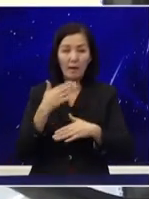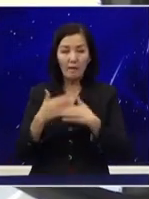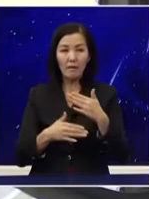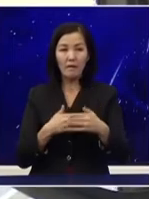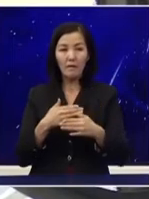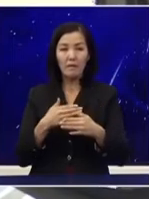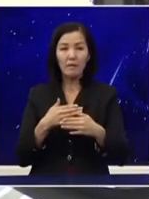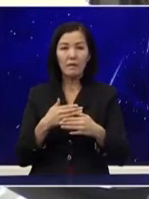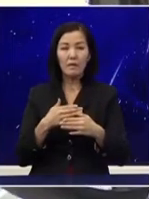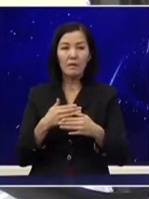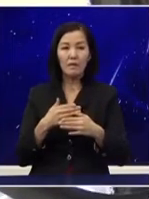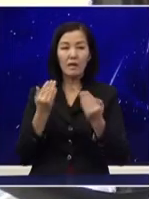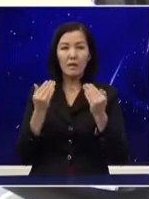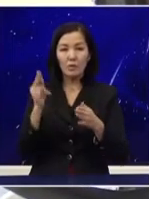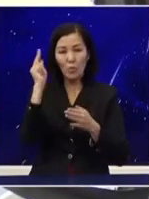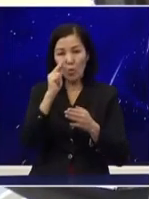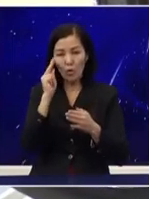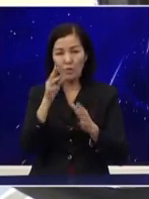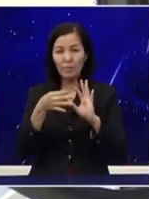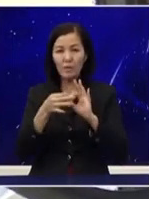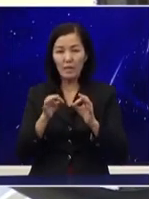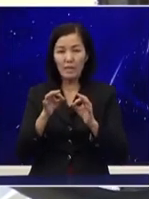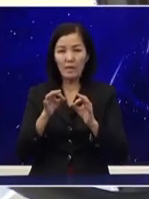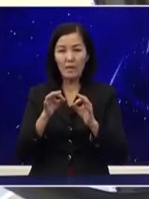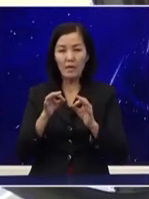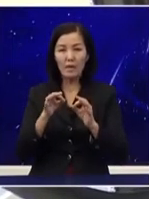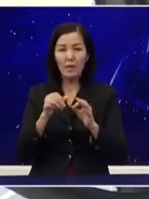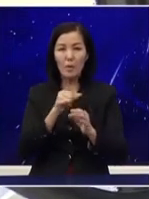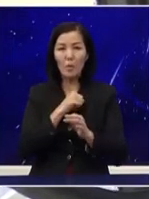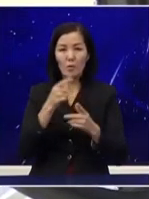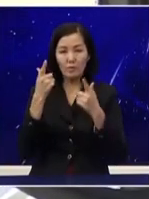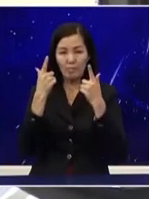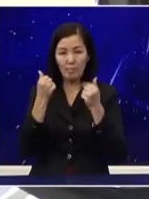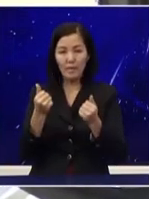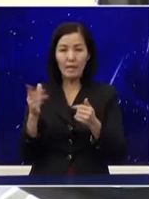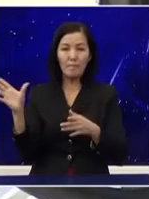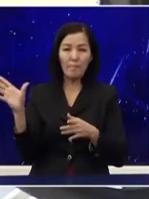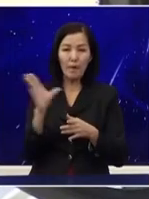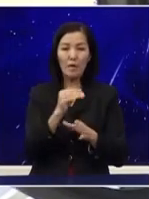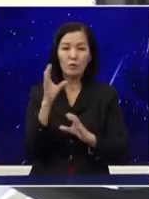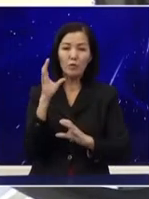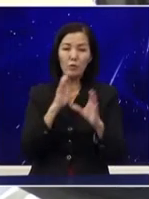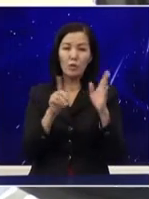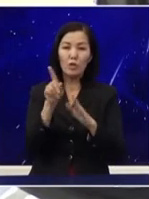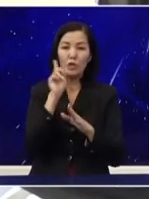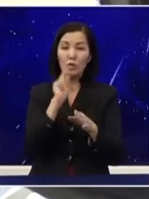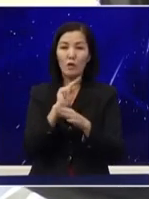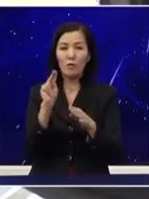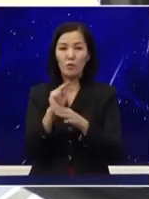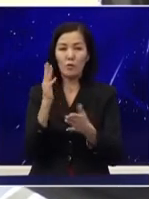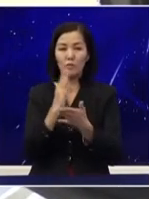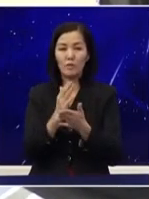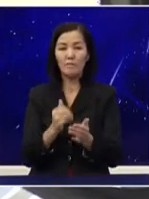комбайнның тетіктерінің бәрін қазір өзімнің бойымдағы бар білгенімнің бәрін осы болашақтағы